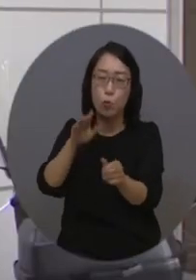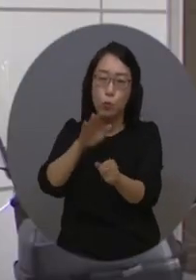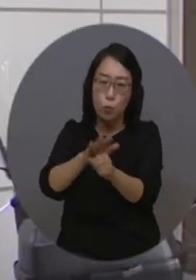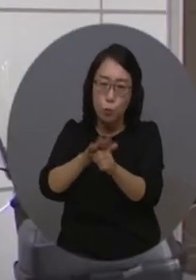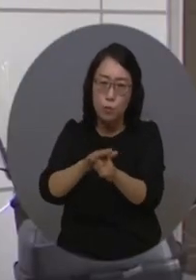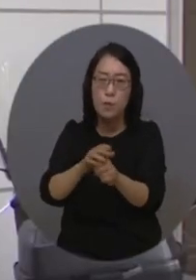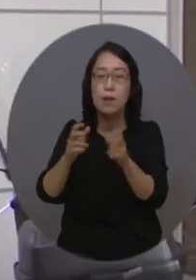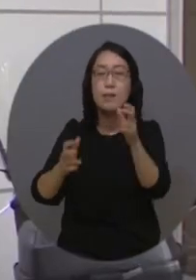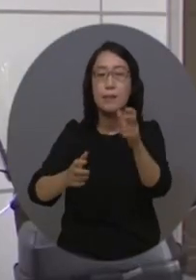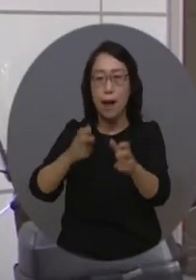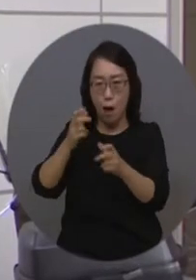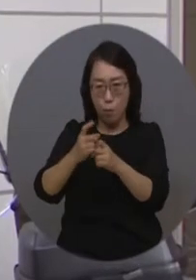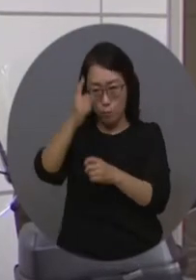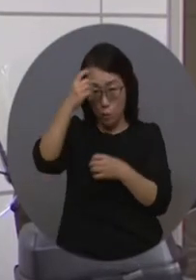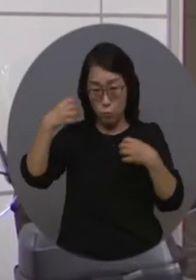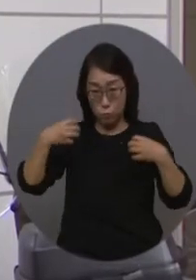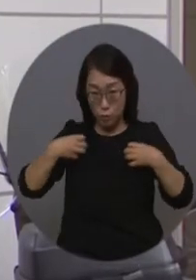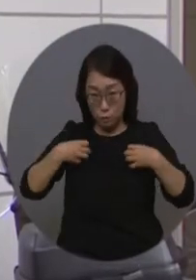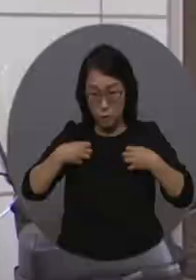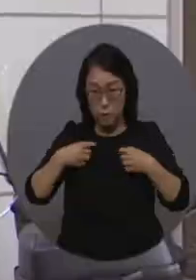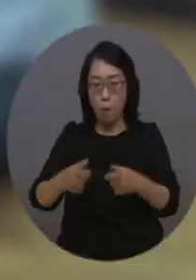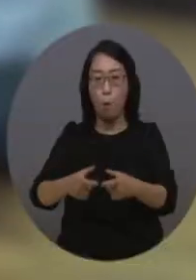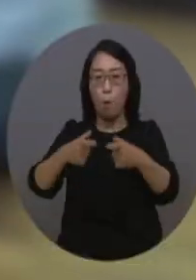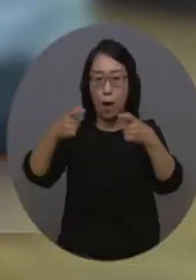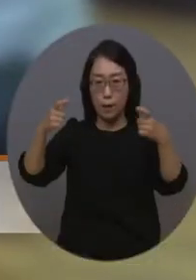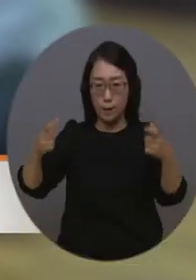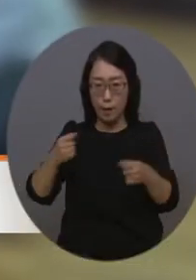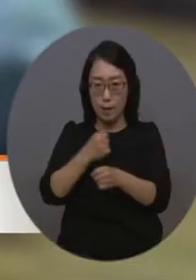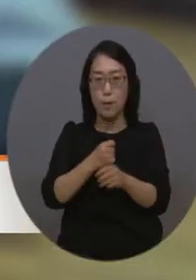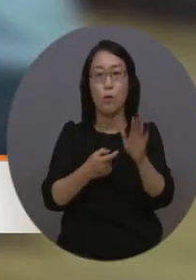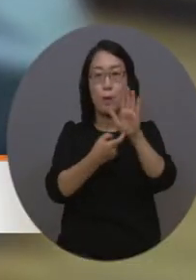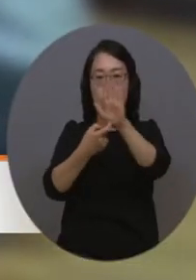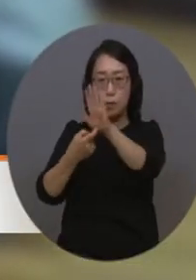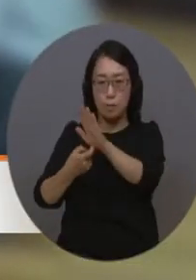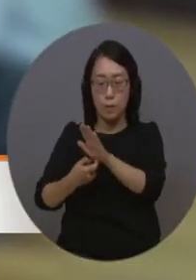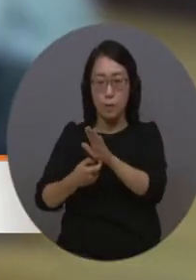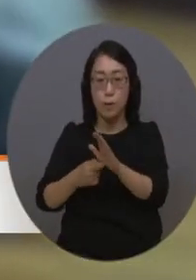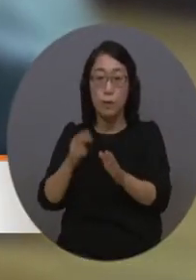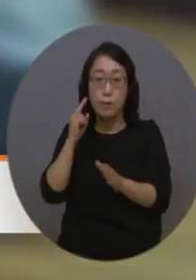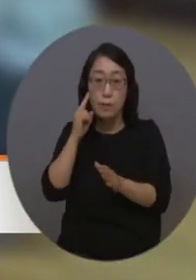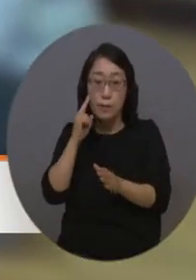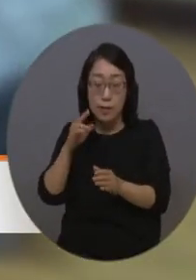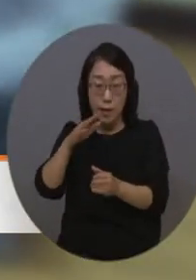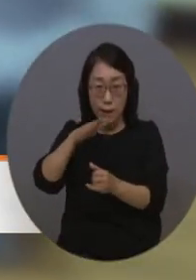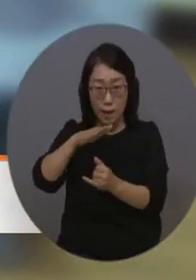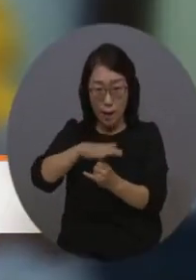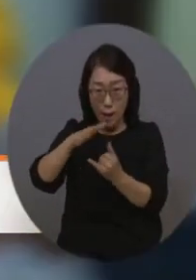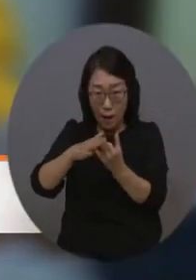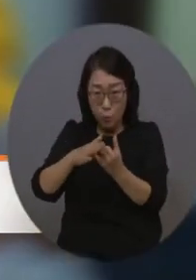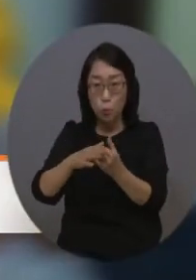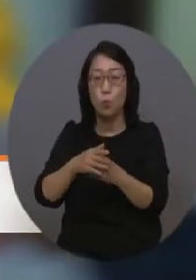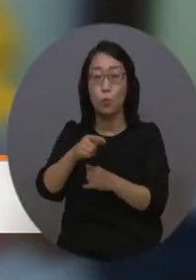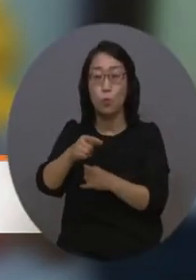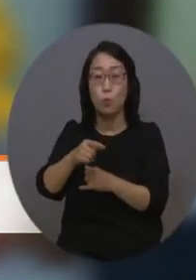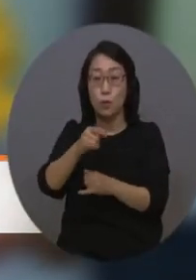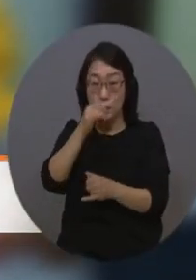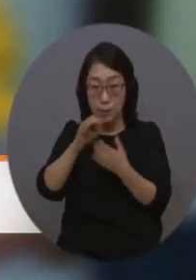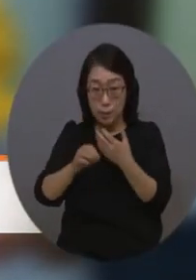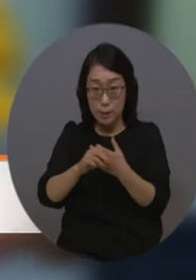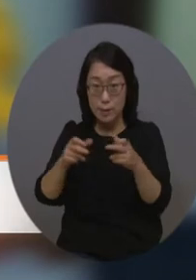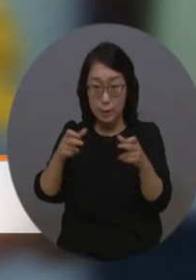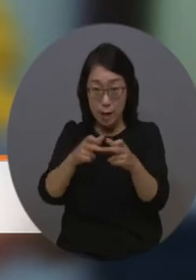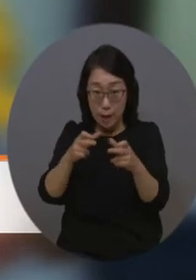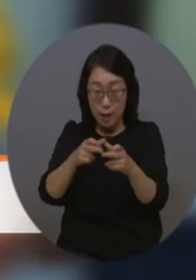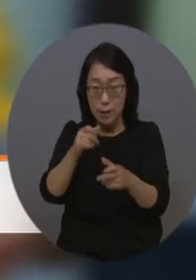양육지원사업 정부지원 규모를 확대한다고 밝혔습니다. 장애아가족 양육지원사업은 만 18세 미만 중증장애아동을 둔